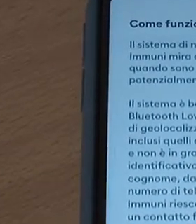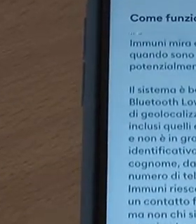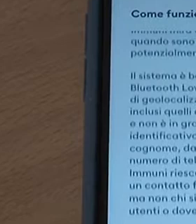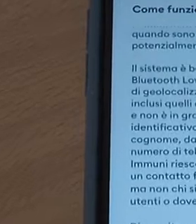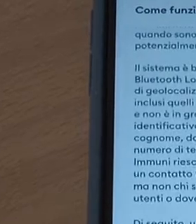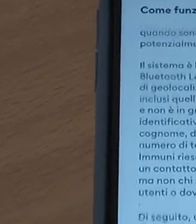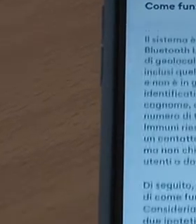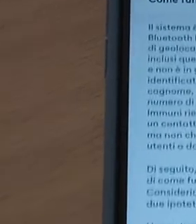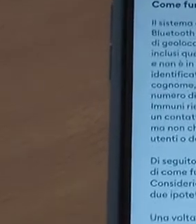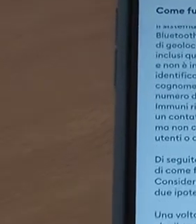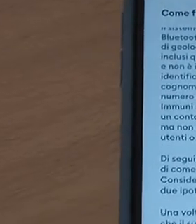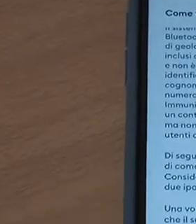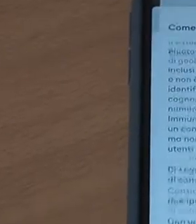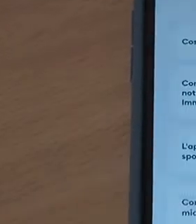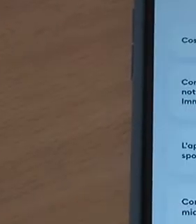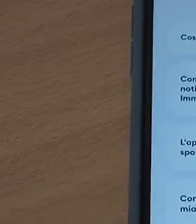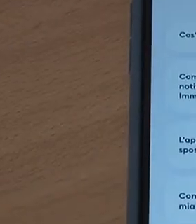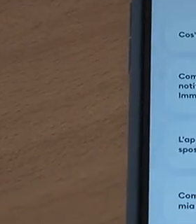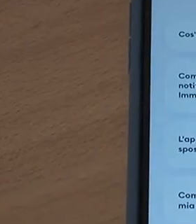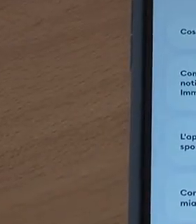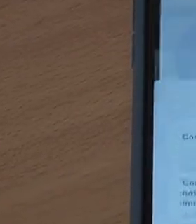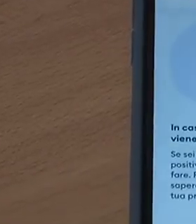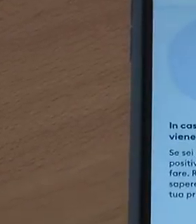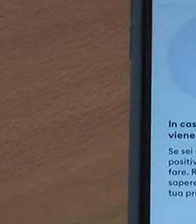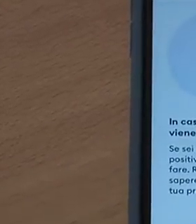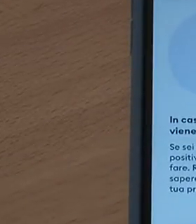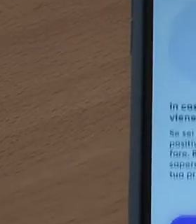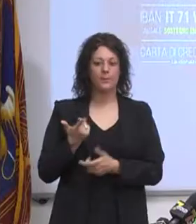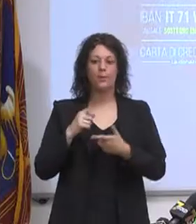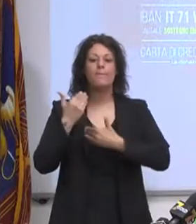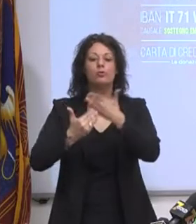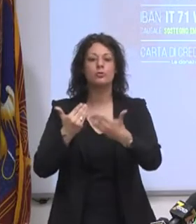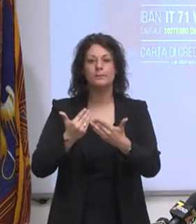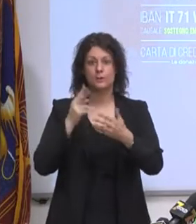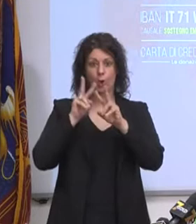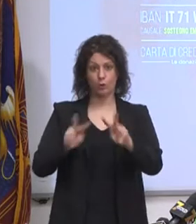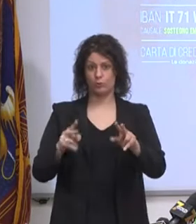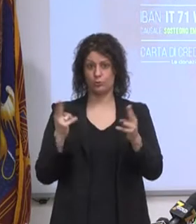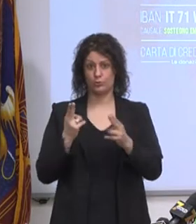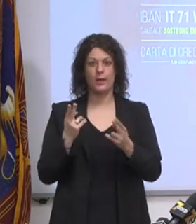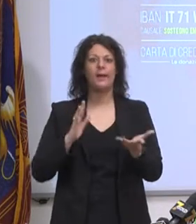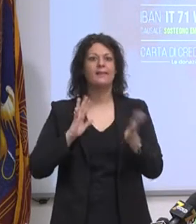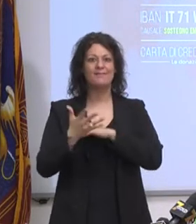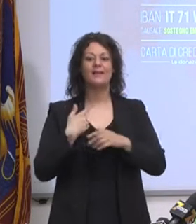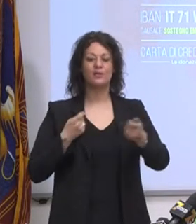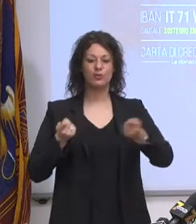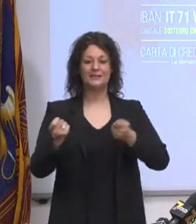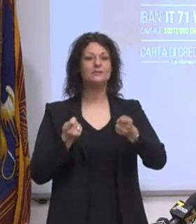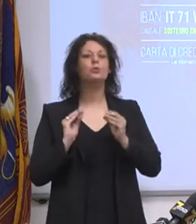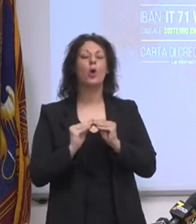significa isolamento, significa tampone. Non avendo noi il governo del processo risulta impossibile gestirlo.